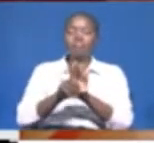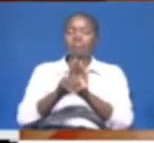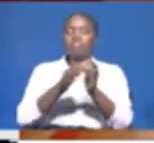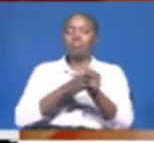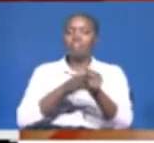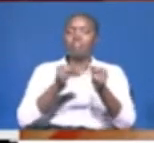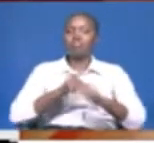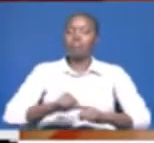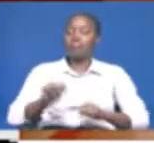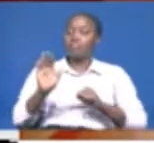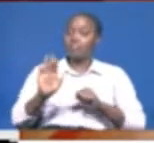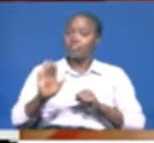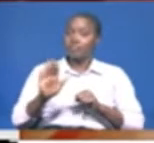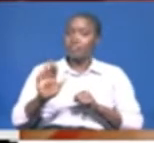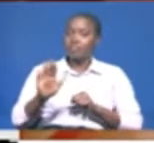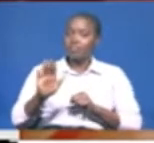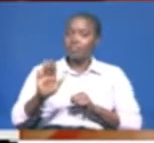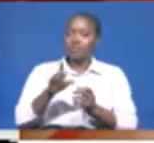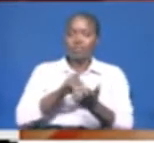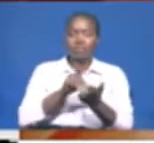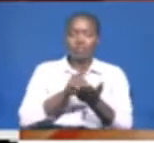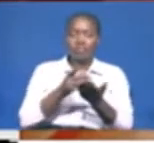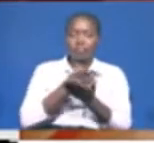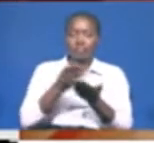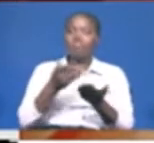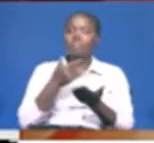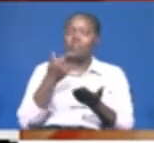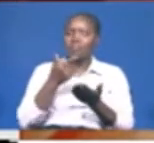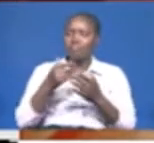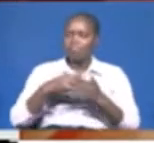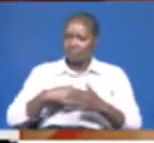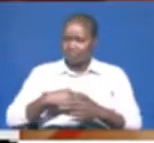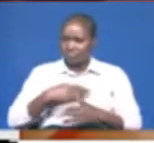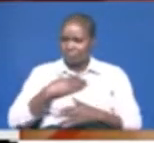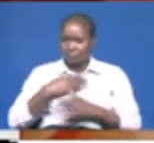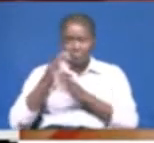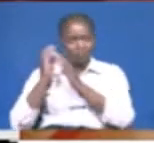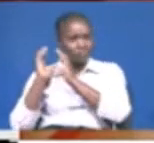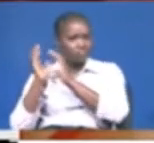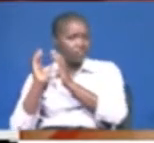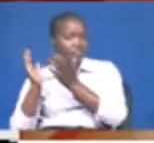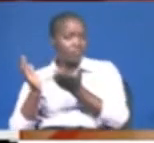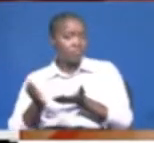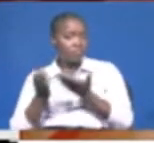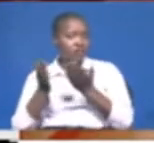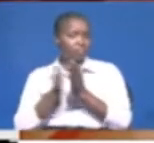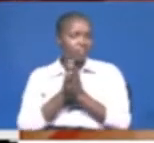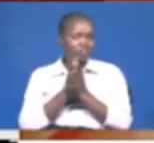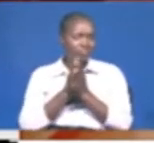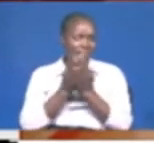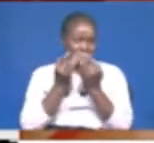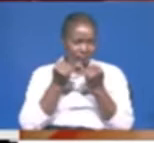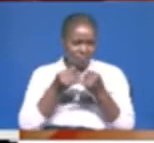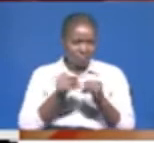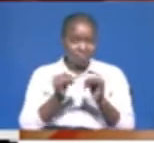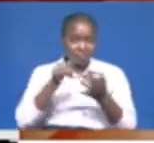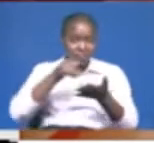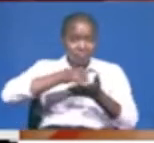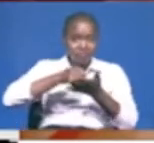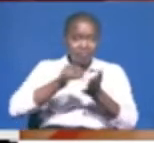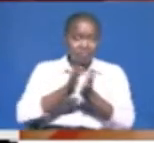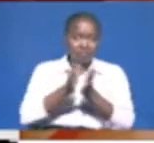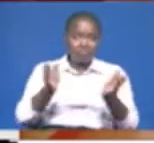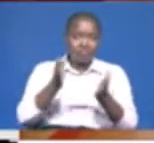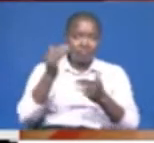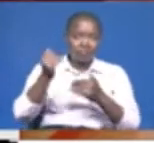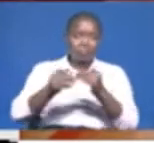wake Daktari Lydia Muriuki. Jopo hilo lilizuru kaunti ya Kilifi kuimarisha juhudi za kushirikisha umma katika hatua za mwisho za